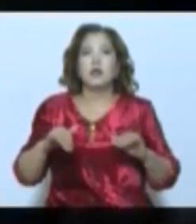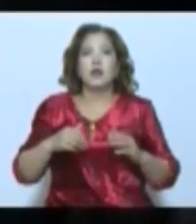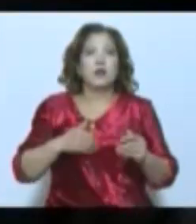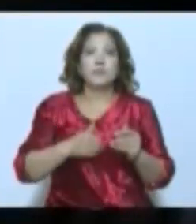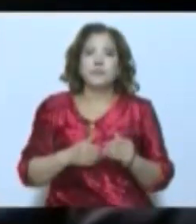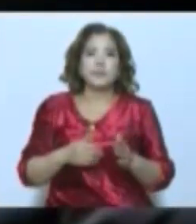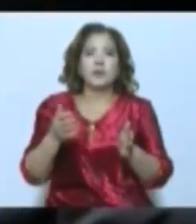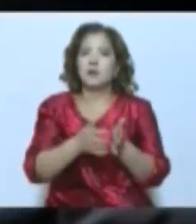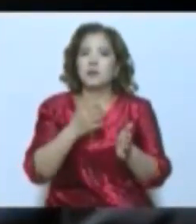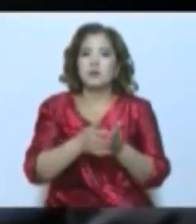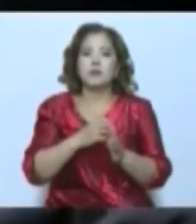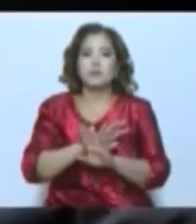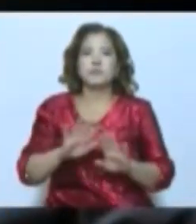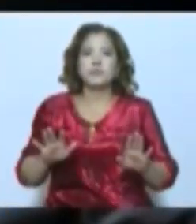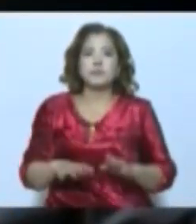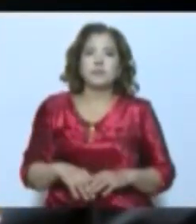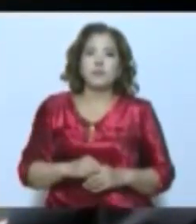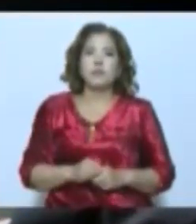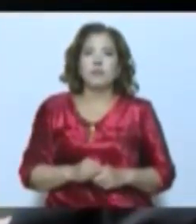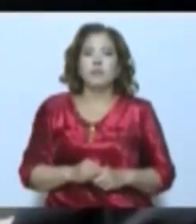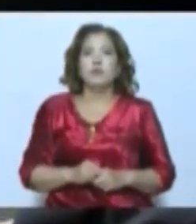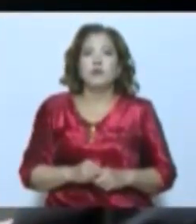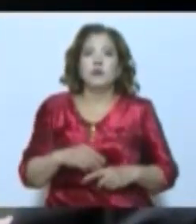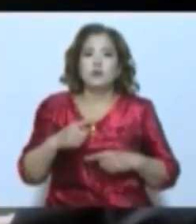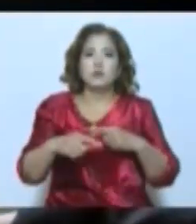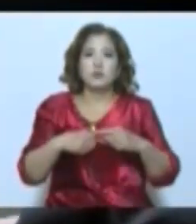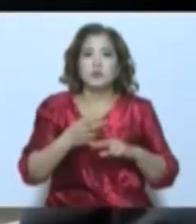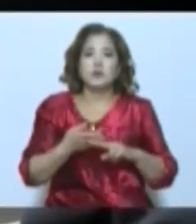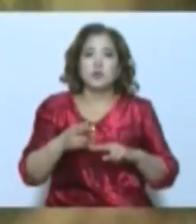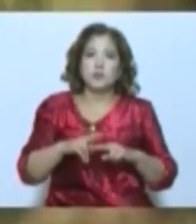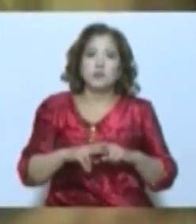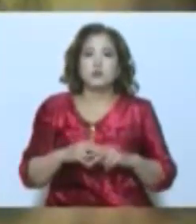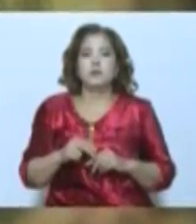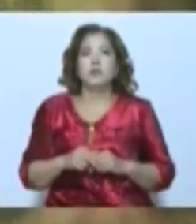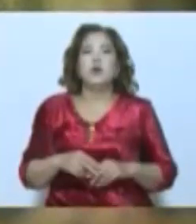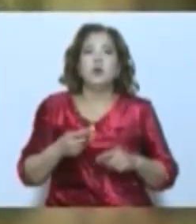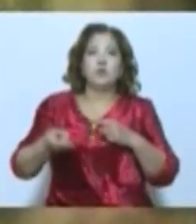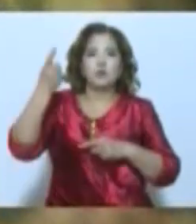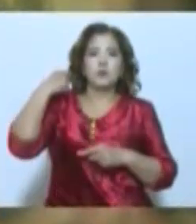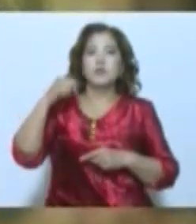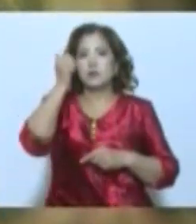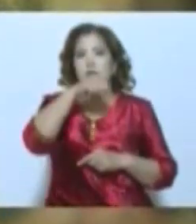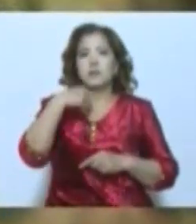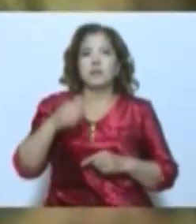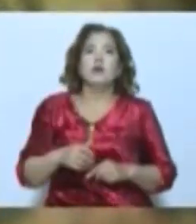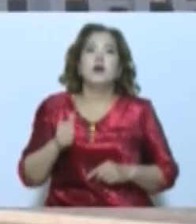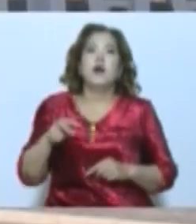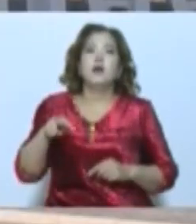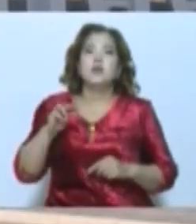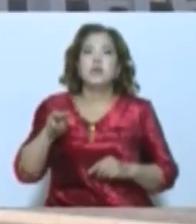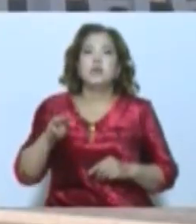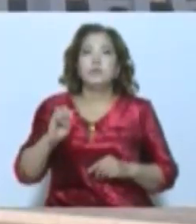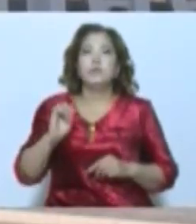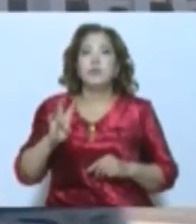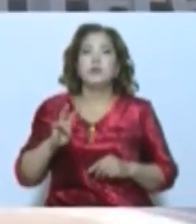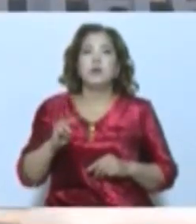аналар сотқа ата-ана құқықтарын айыру туралы арызбен жүгініп тұрады бізге. Өткен жылы алимент төлемеген 40-қа жуық борышкерге